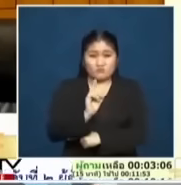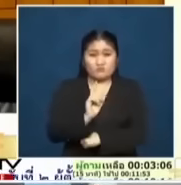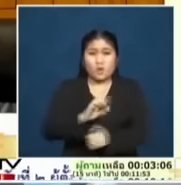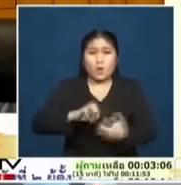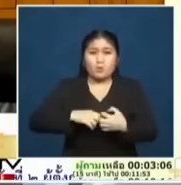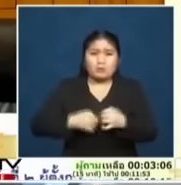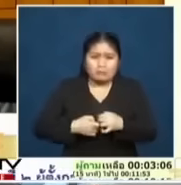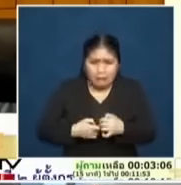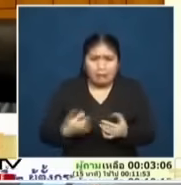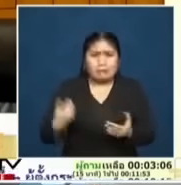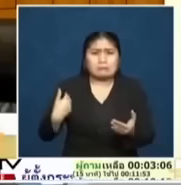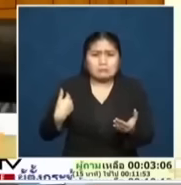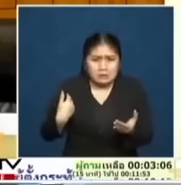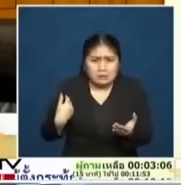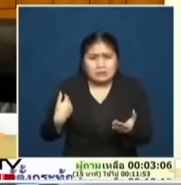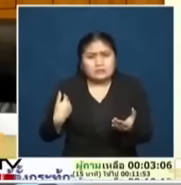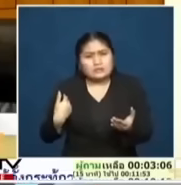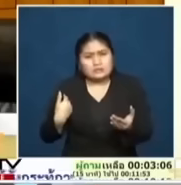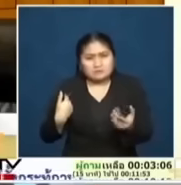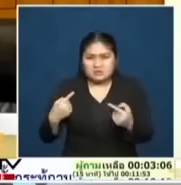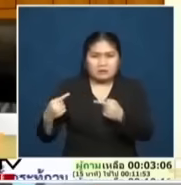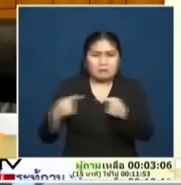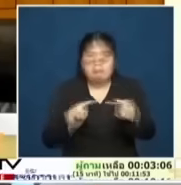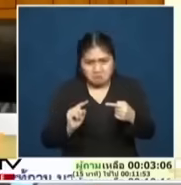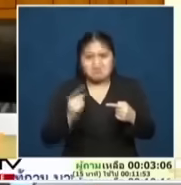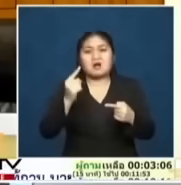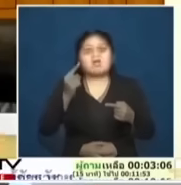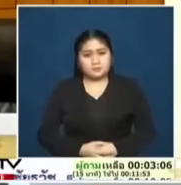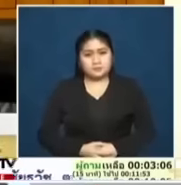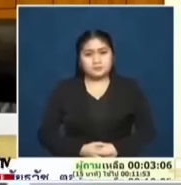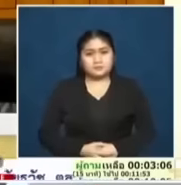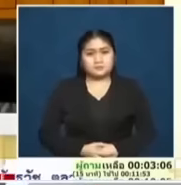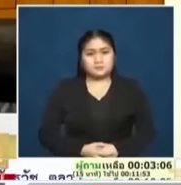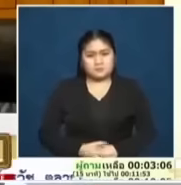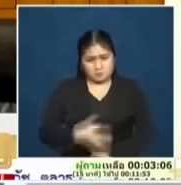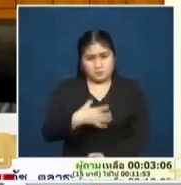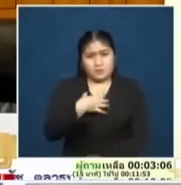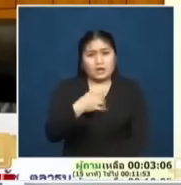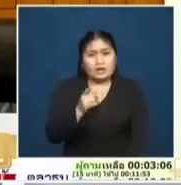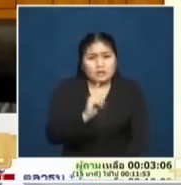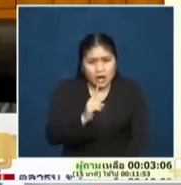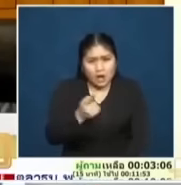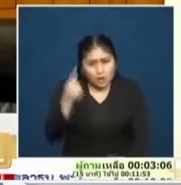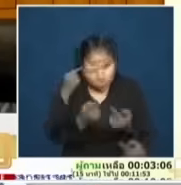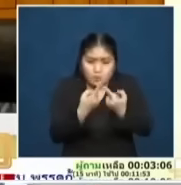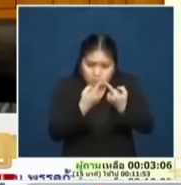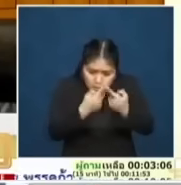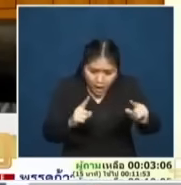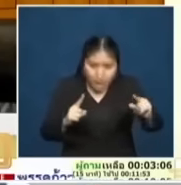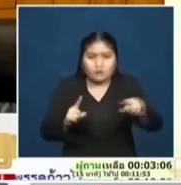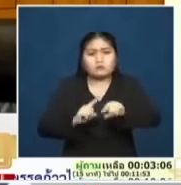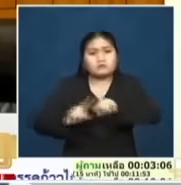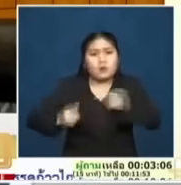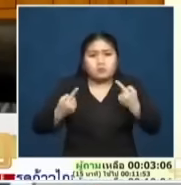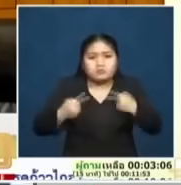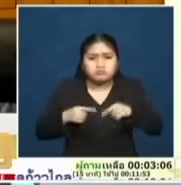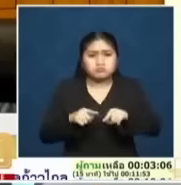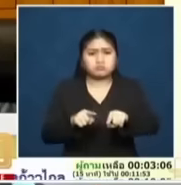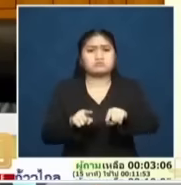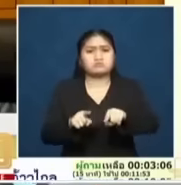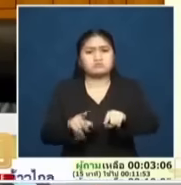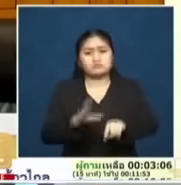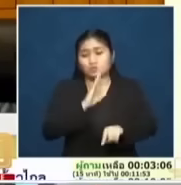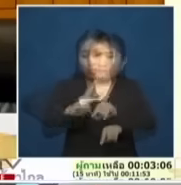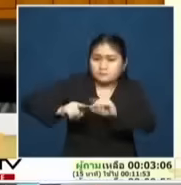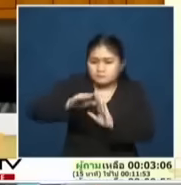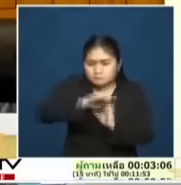วด2เนี่ยว่ากันตามความเป็นจริงอะหรือจะไปเขียนแบบอื่นถ้าเขียนแบบอื่นมันยังจะเป็นการปกครองระบอบประชาธิปไต